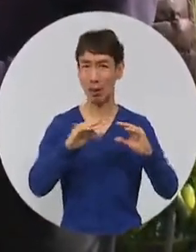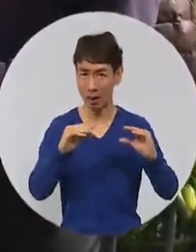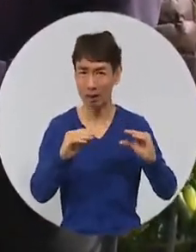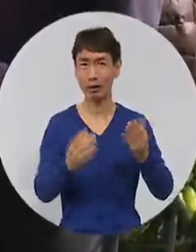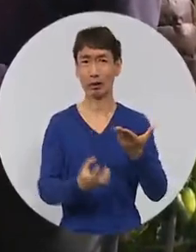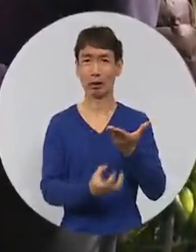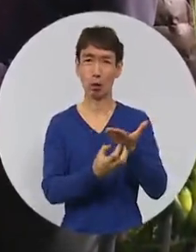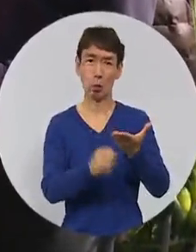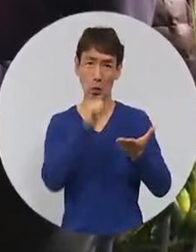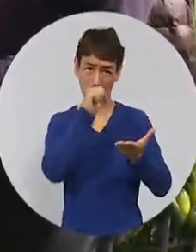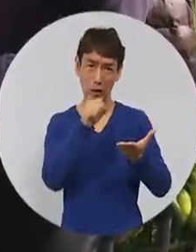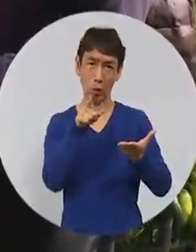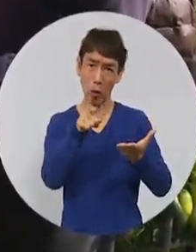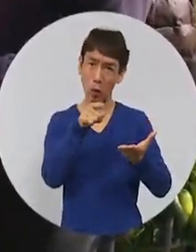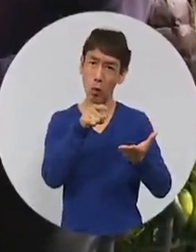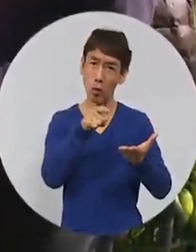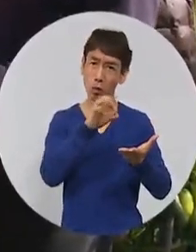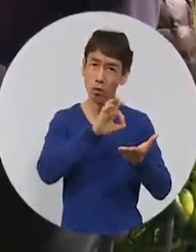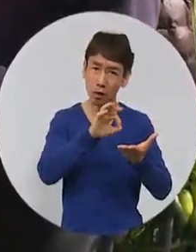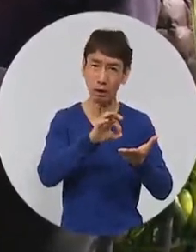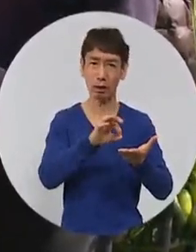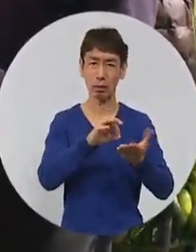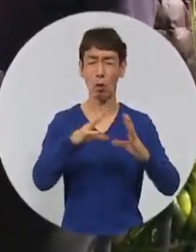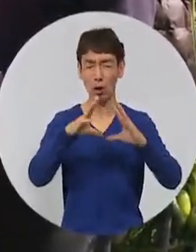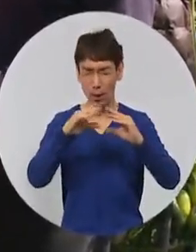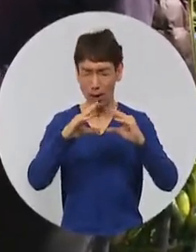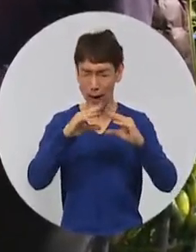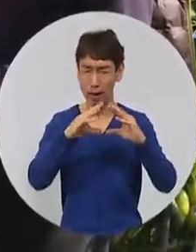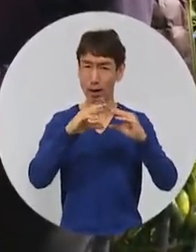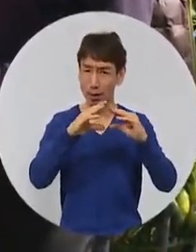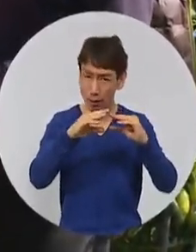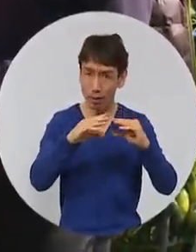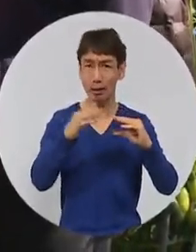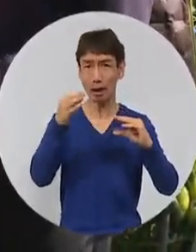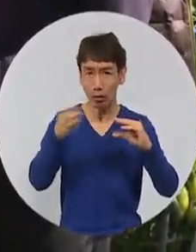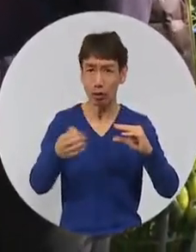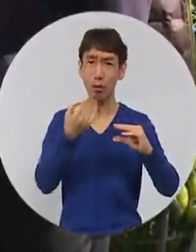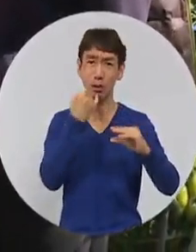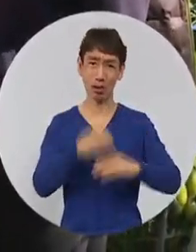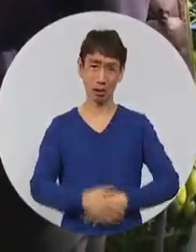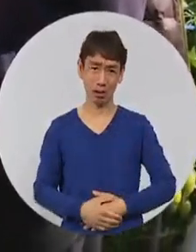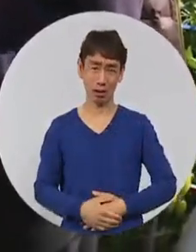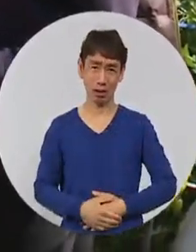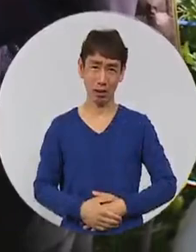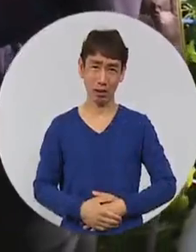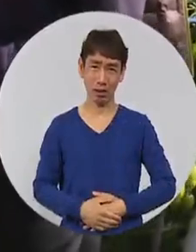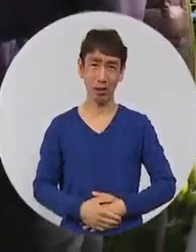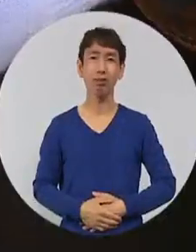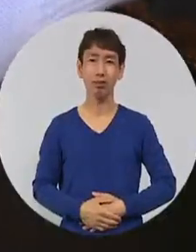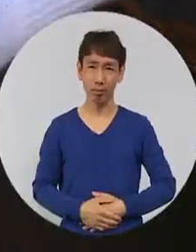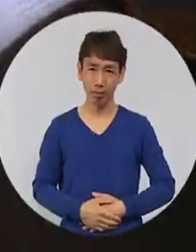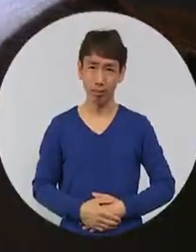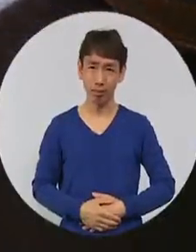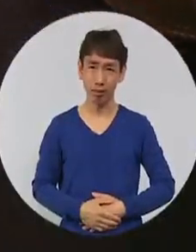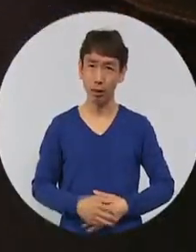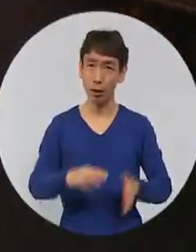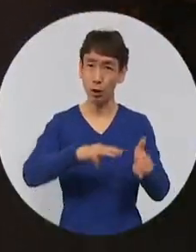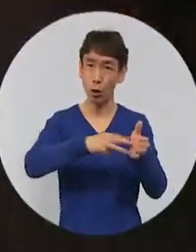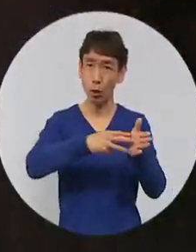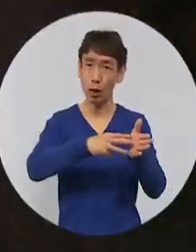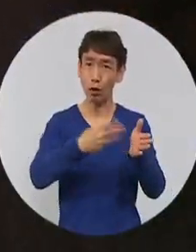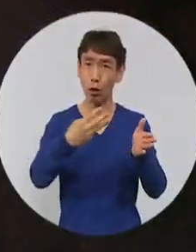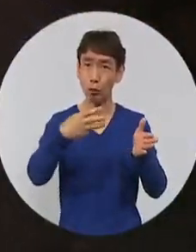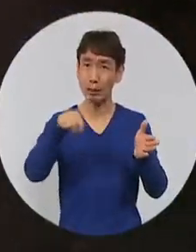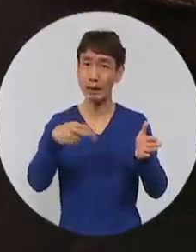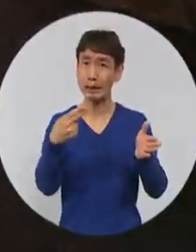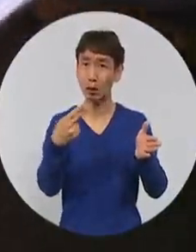煮込むのはそれこそブヨブヨになったやつでも十分なんですよ。なんていうの、ピューレ作ったりミートソース作ったりしてます